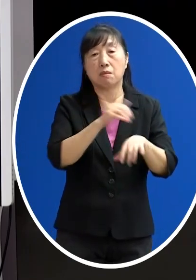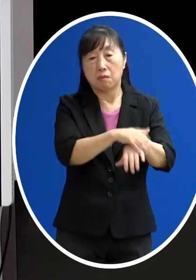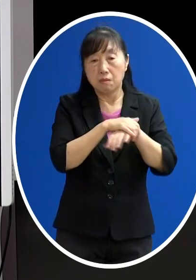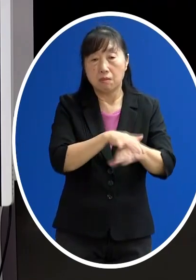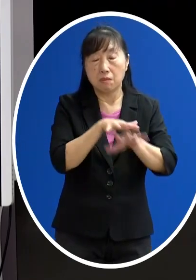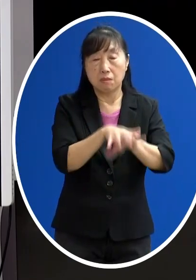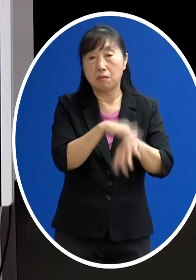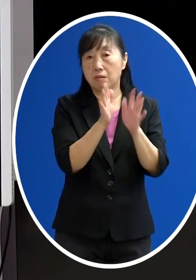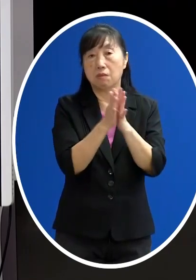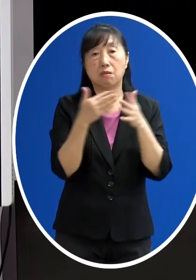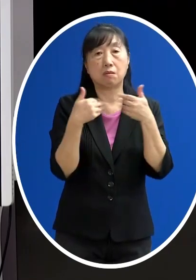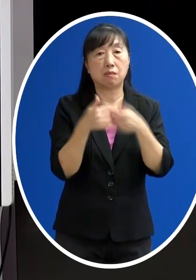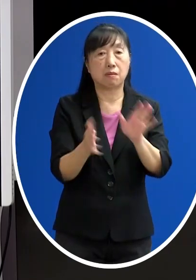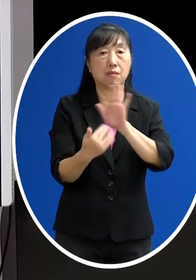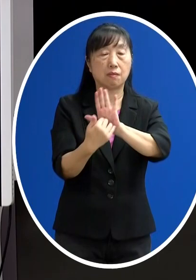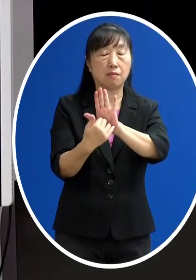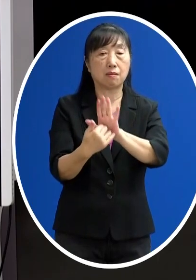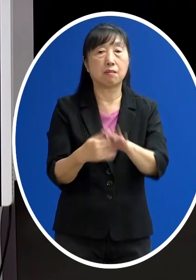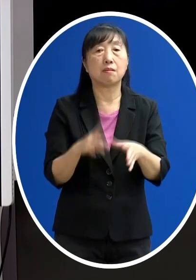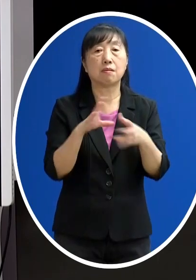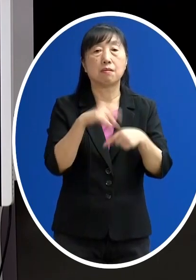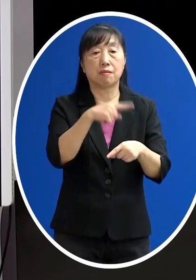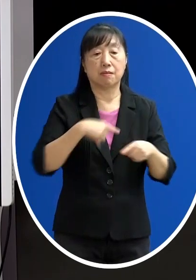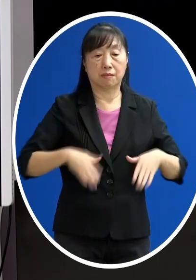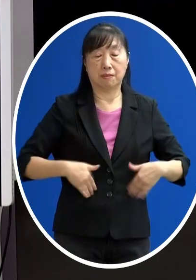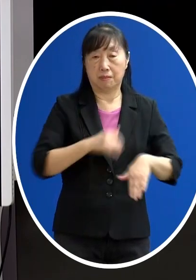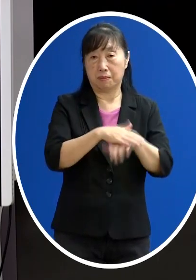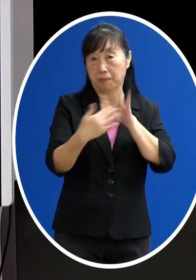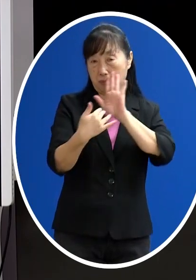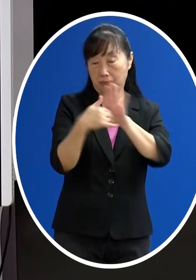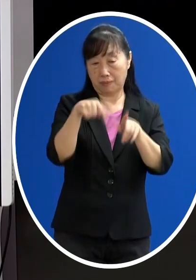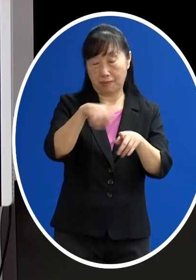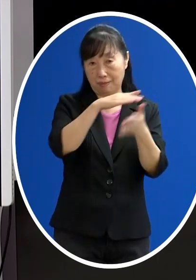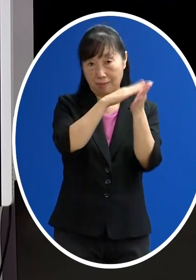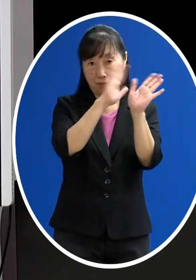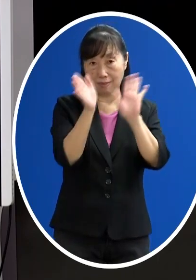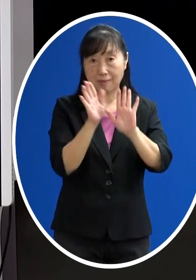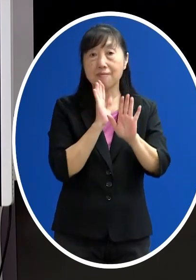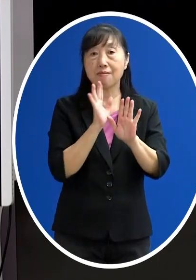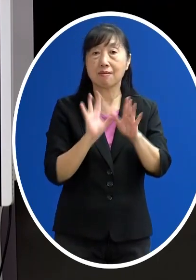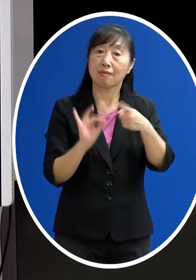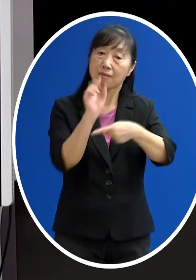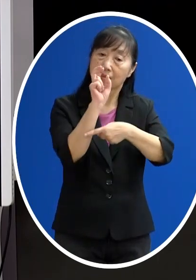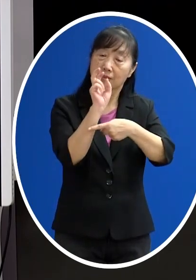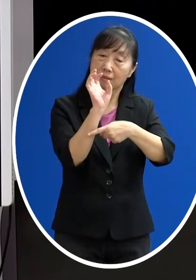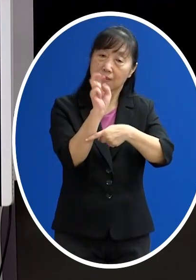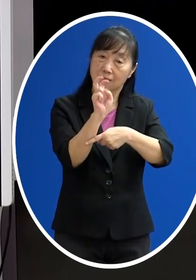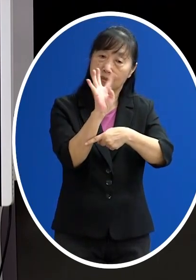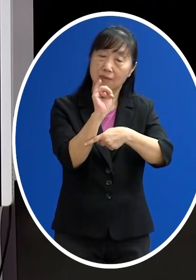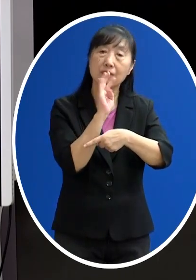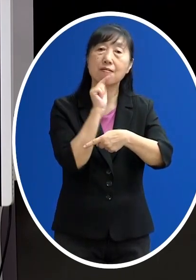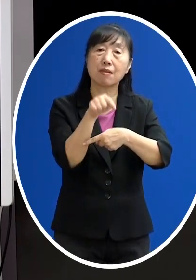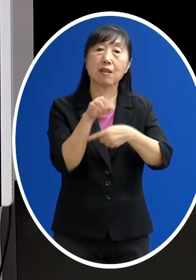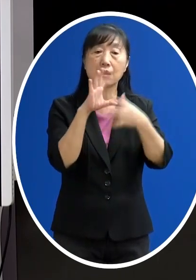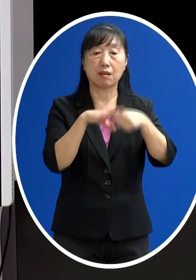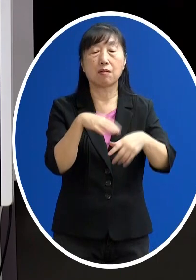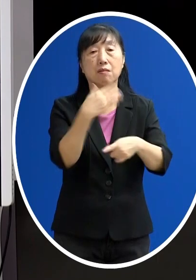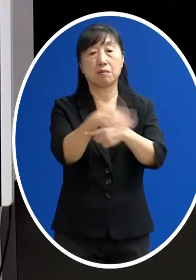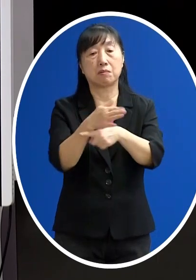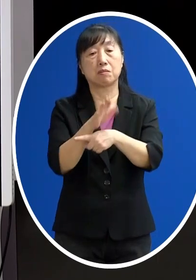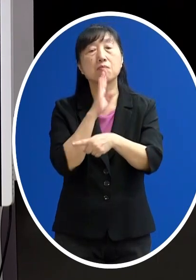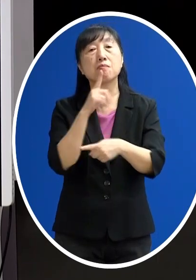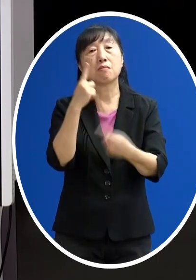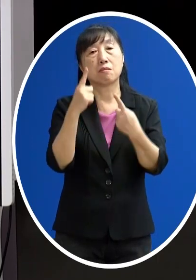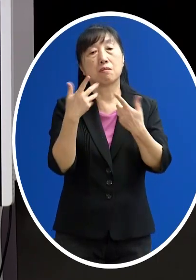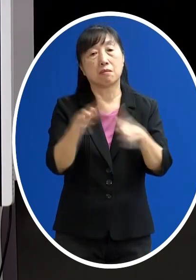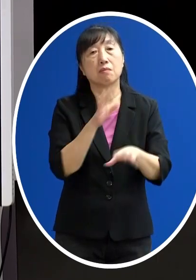例，将近20%的拒绝插管、拒绝急救的一个状况，当然也是我们死亡个案多一